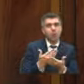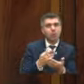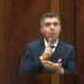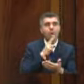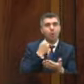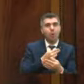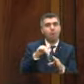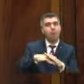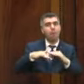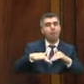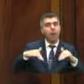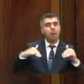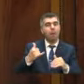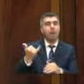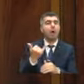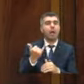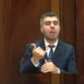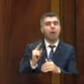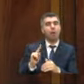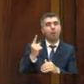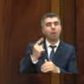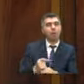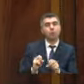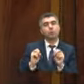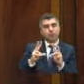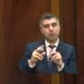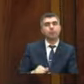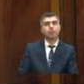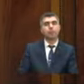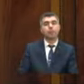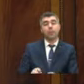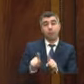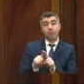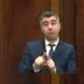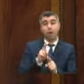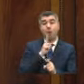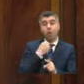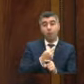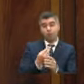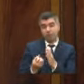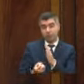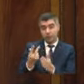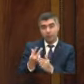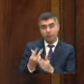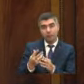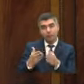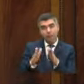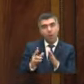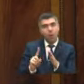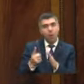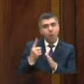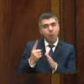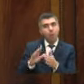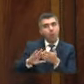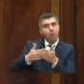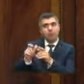التنفيذي والتشريعي بالدرجة الأولى. نعم سيد رئيس الحكومة، المرحلة الجديدة ابتدأت الآن، فعلى الجميع